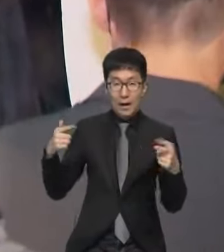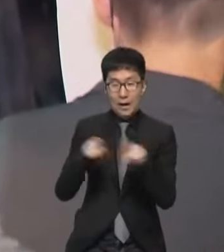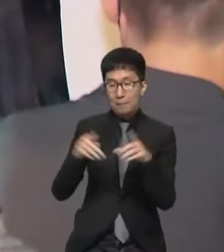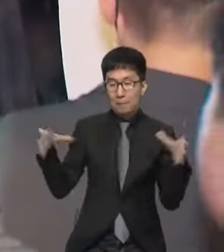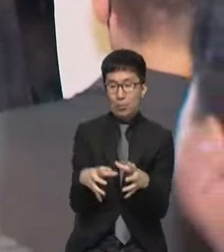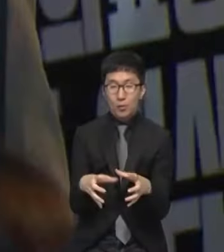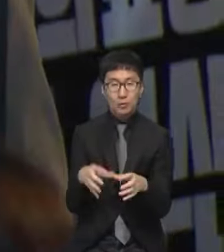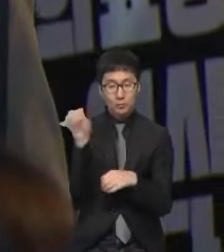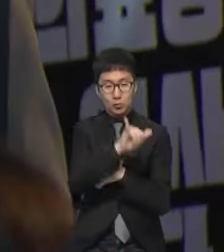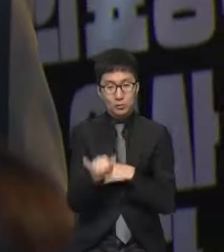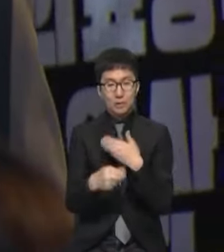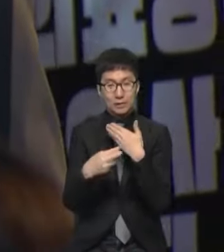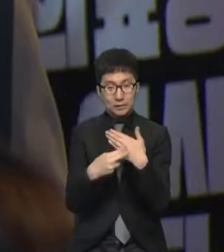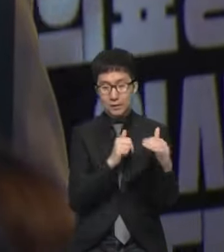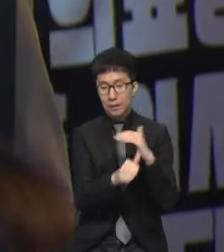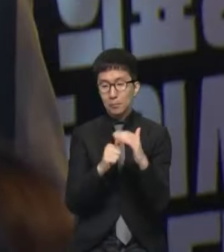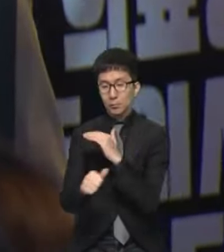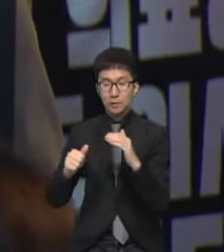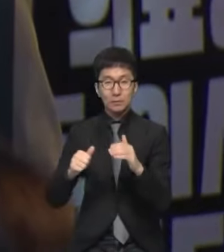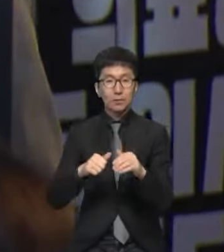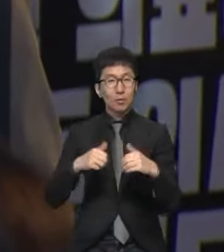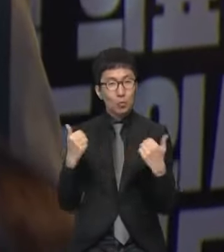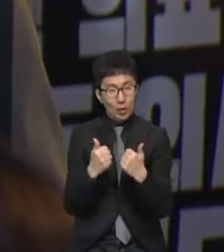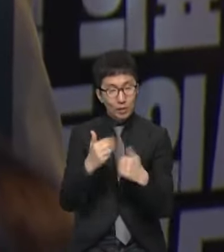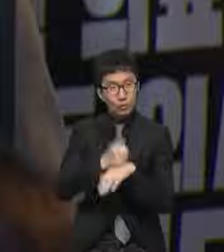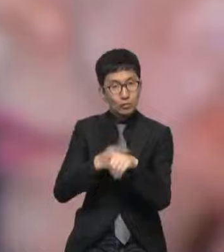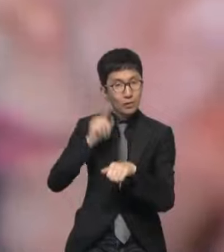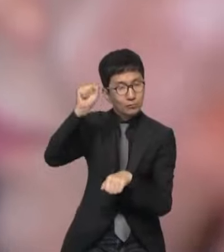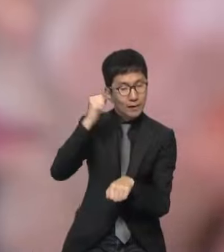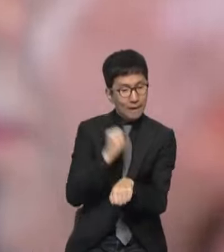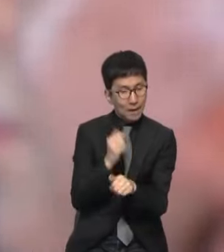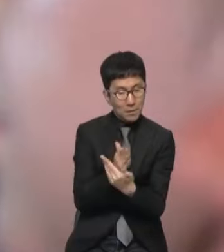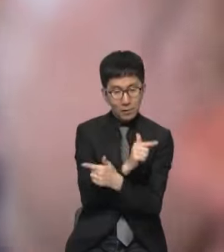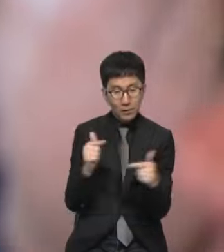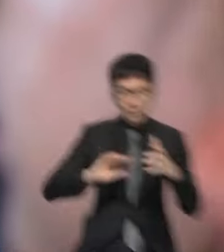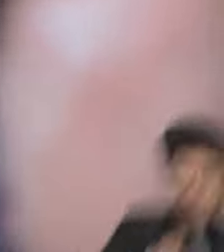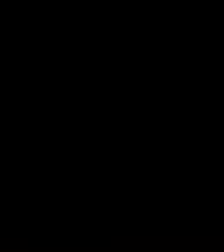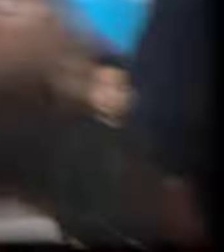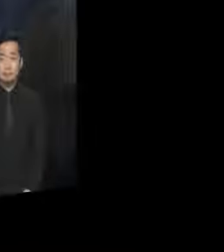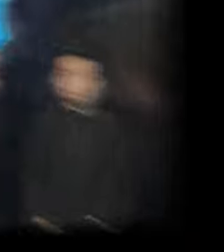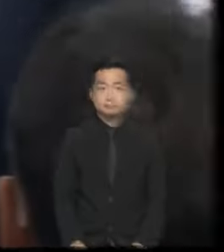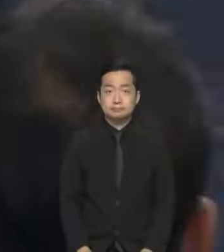열어 투쟁 방향을 결정하기로 했습니다. SBS 박지현입니다.